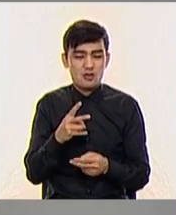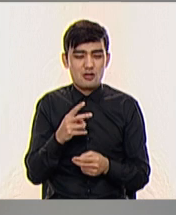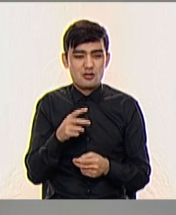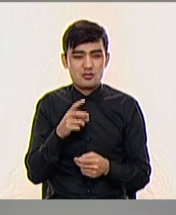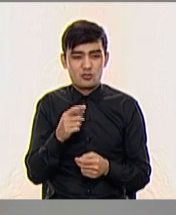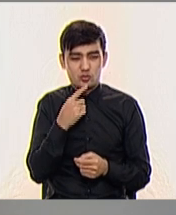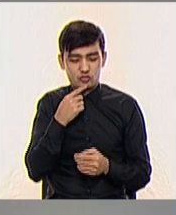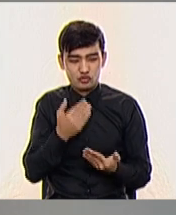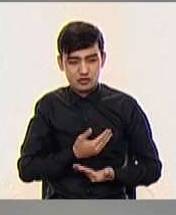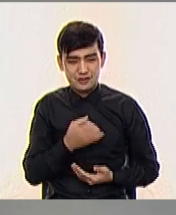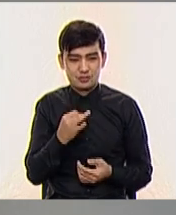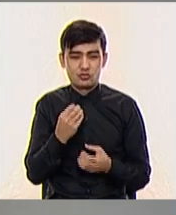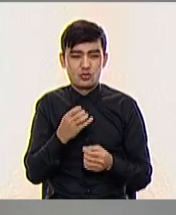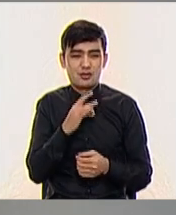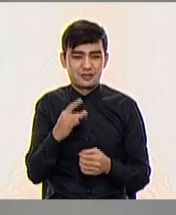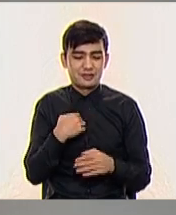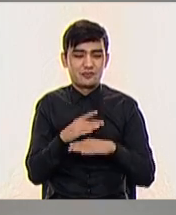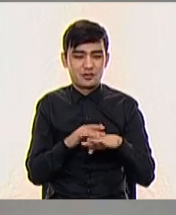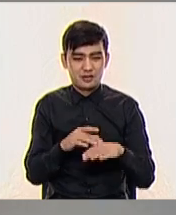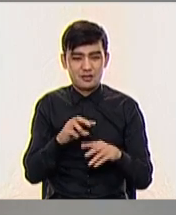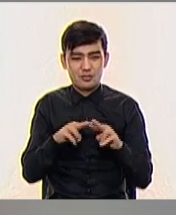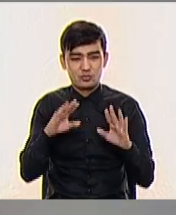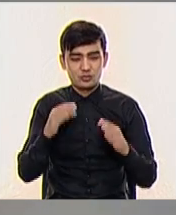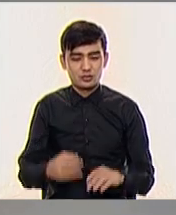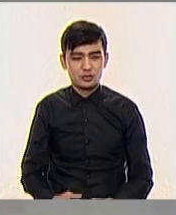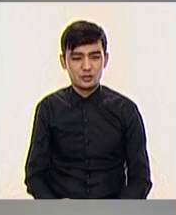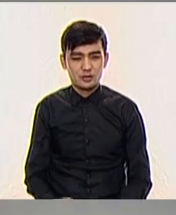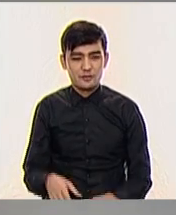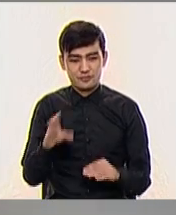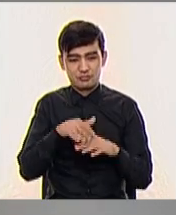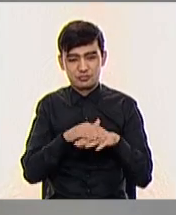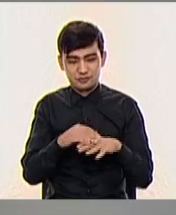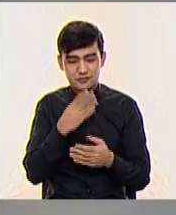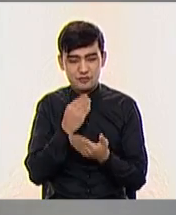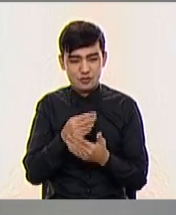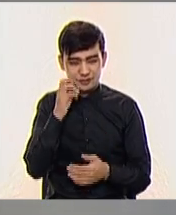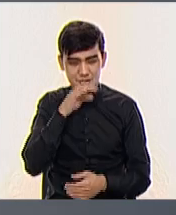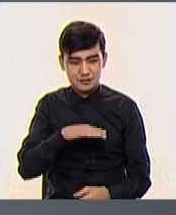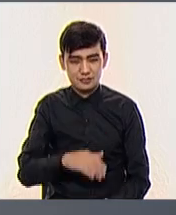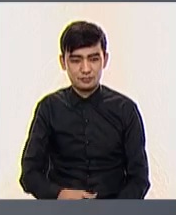еще раз извиняюсь за этот инцидент перед гражданами своей страны.